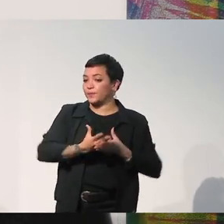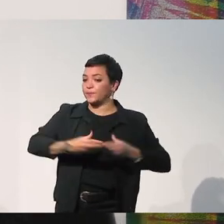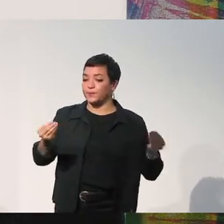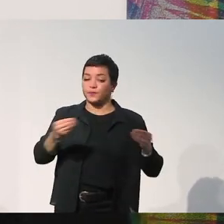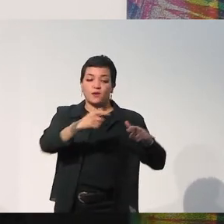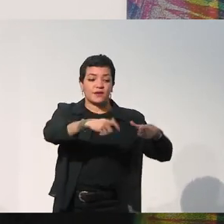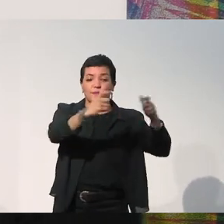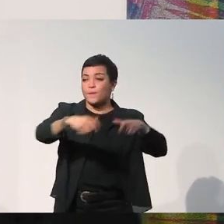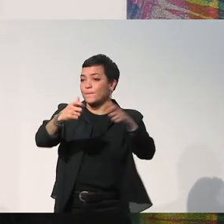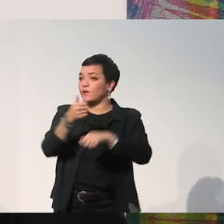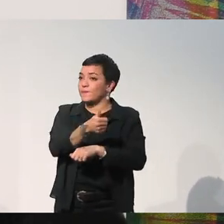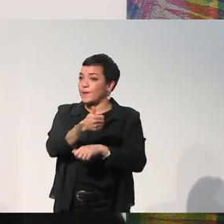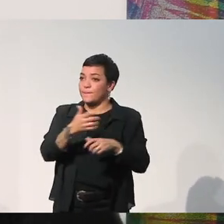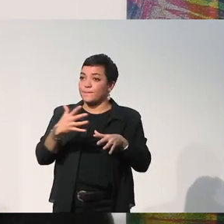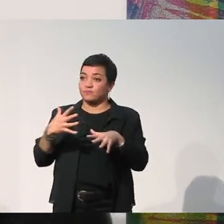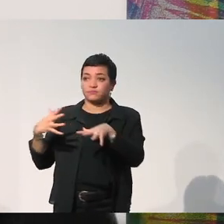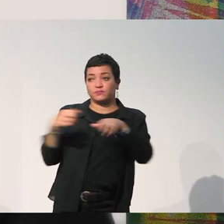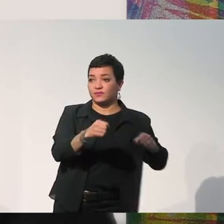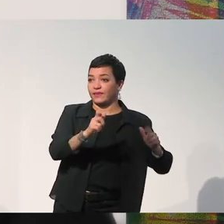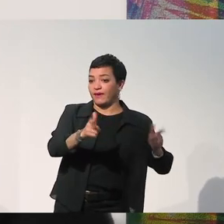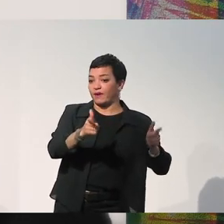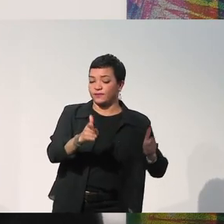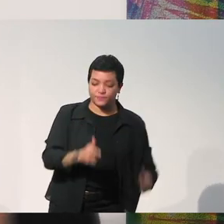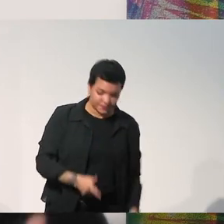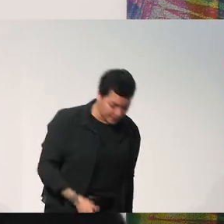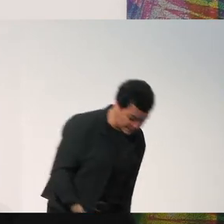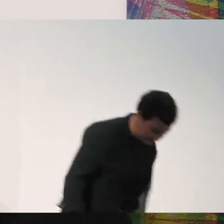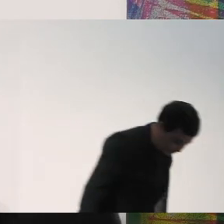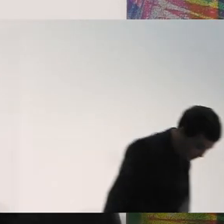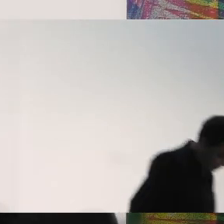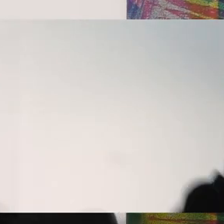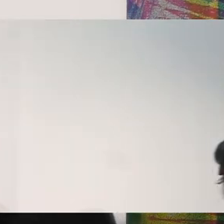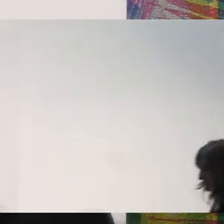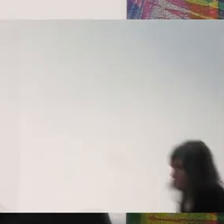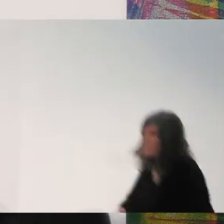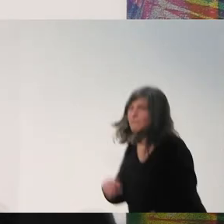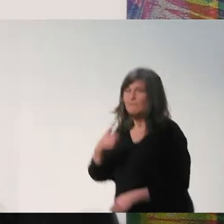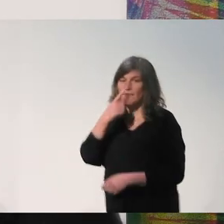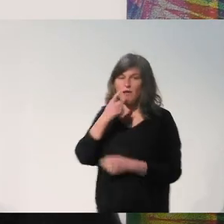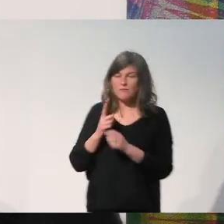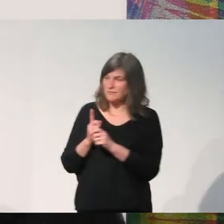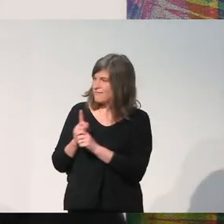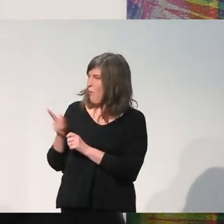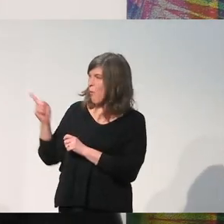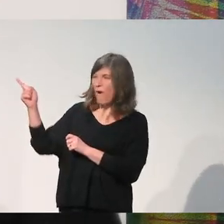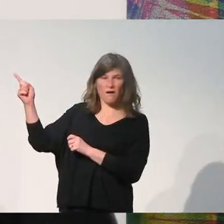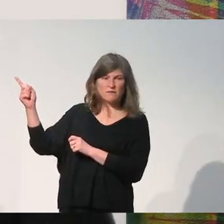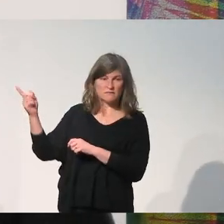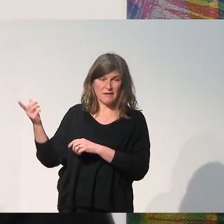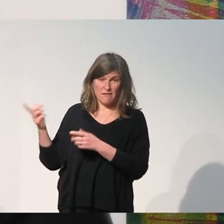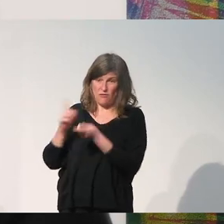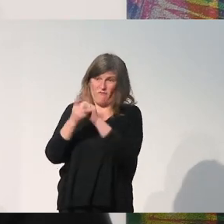balnéaire est devenue elle-même une branche régionale de la guerre. Donc ce qui était à distance est devenu proche et familier.